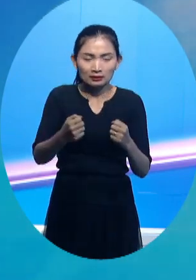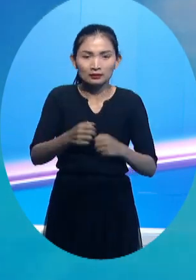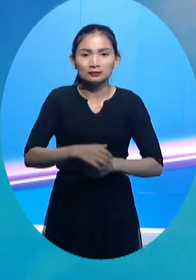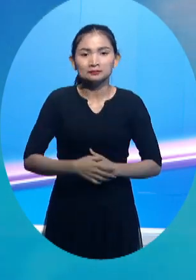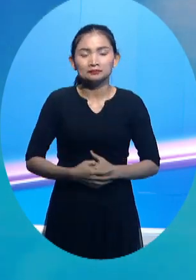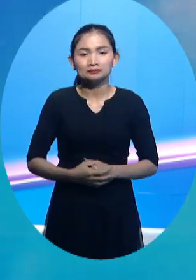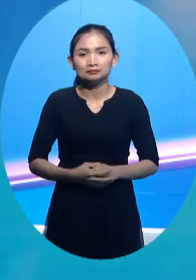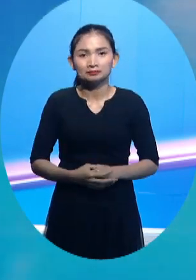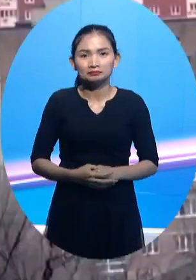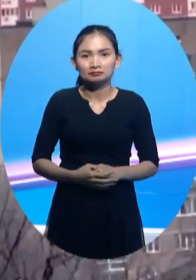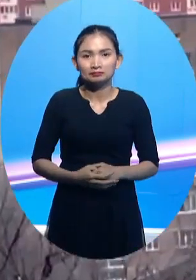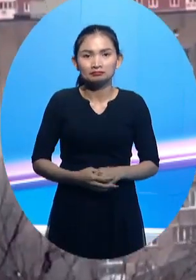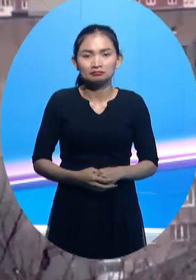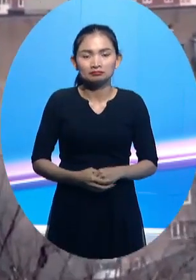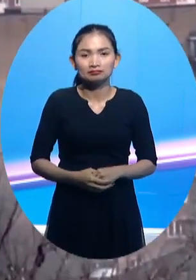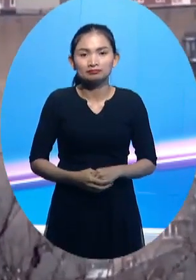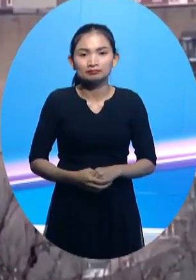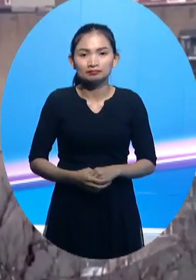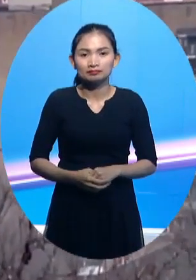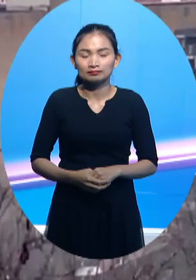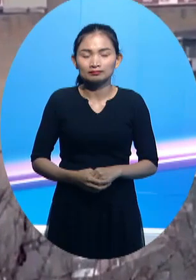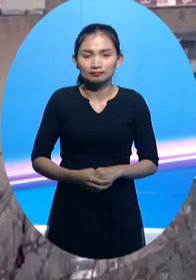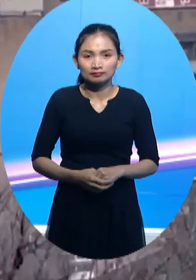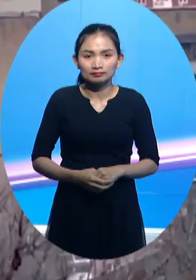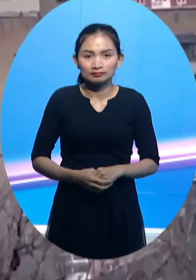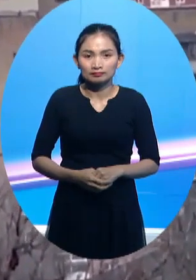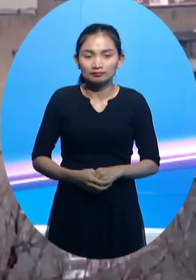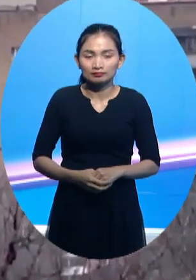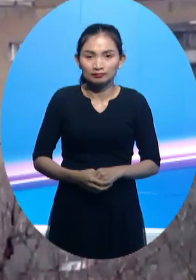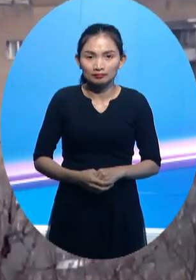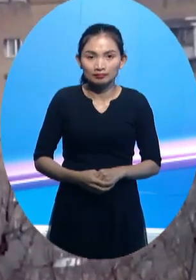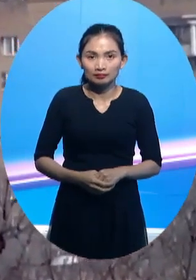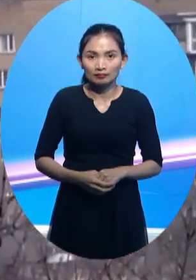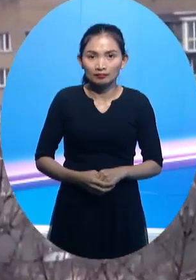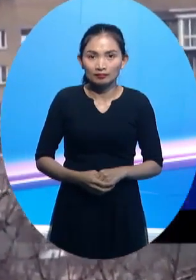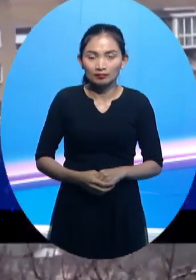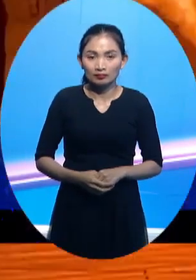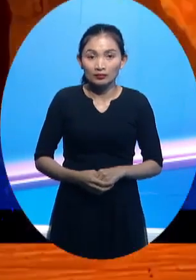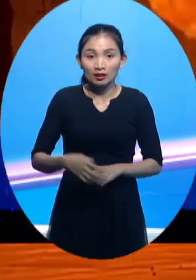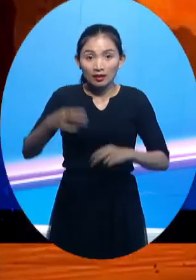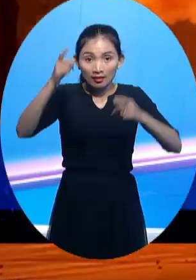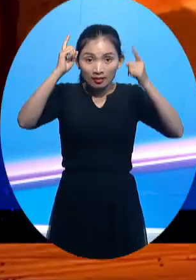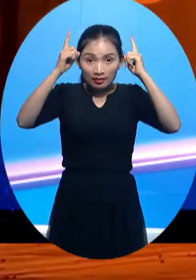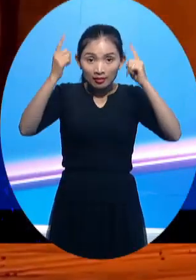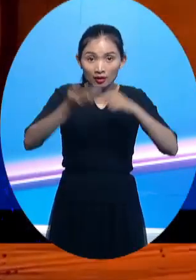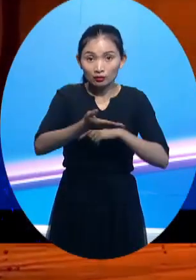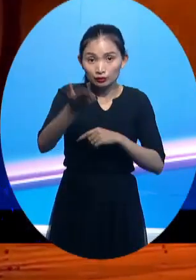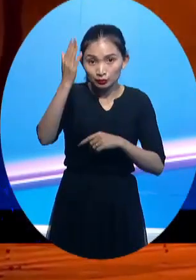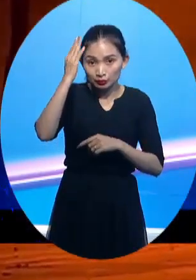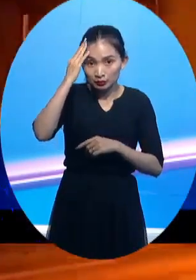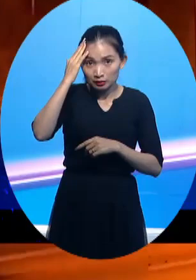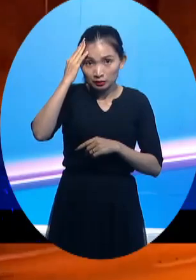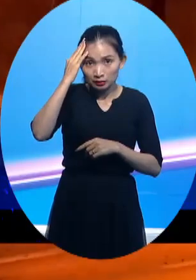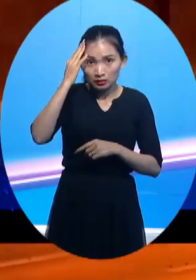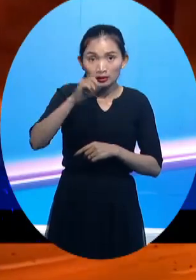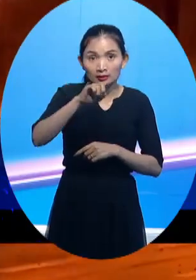của Nga các quan chức KF và khov cho biết cuộc tấn công vào sáng ngày 2 tháng 1 do Nga thực